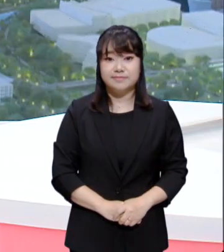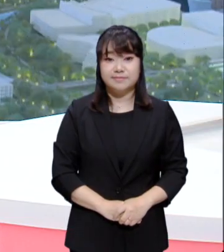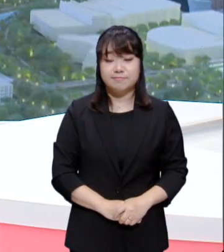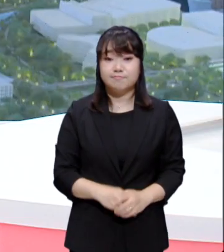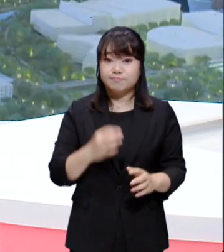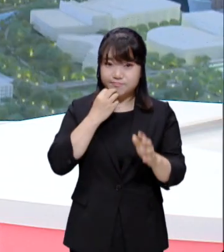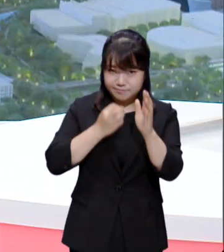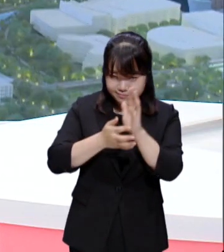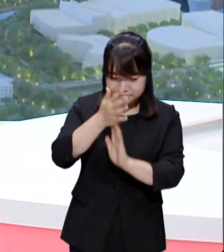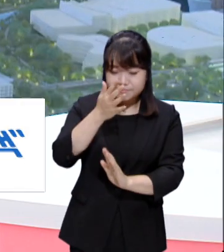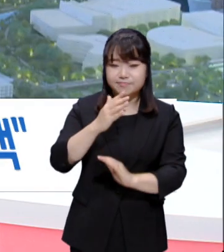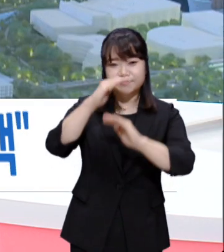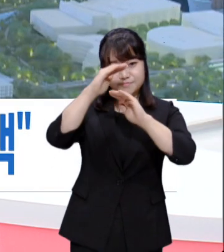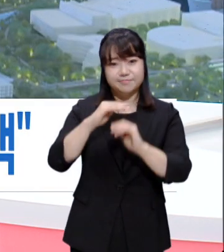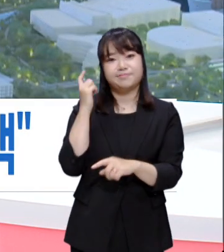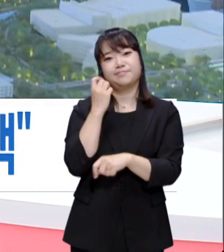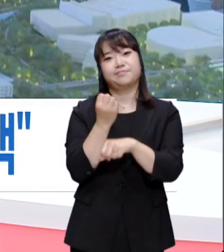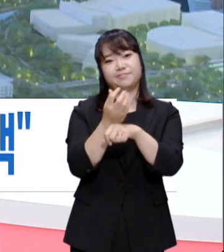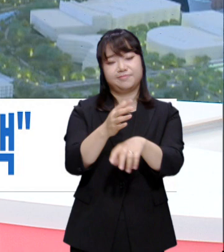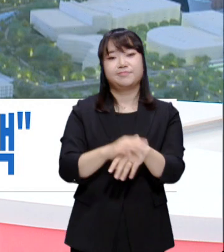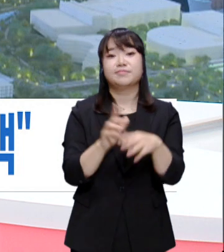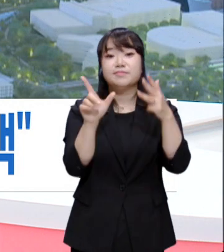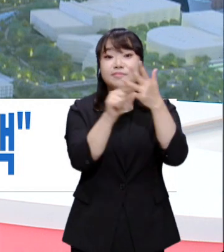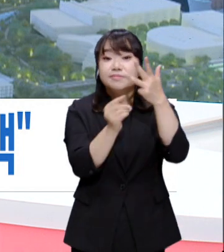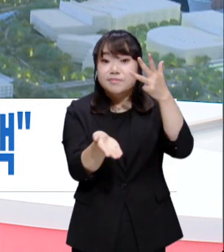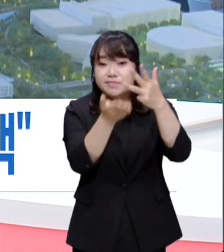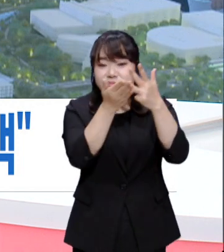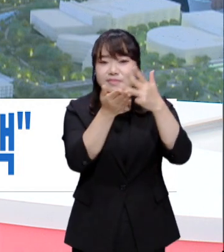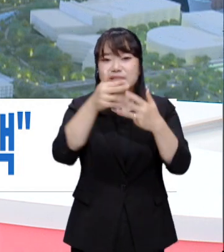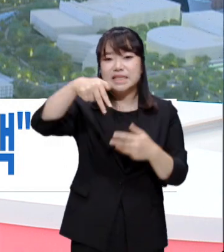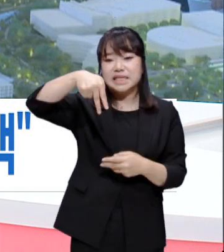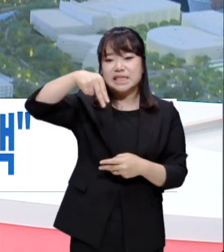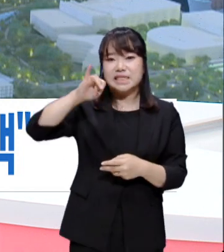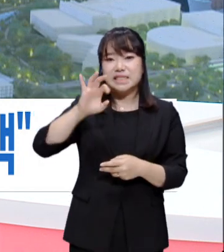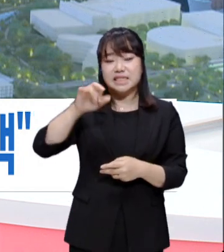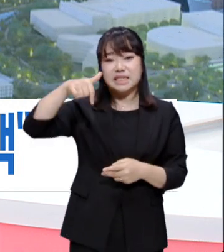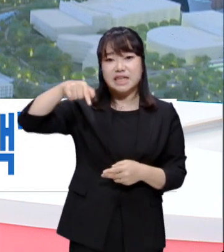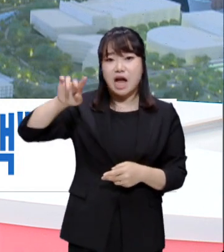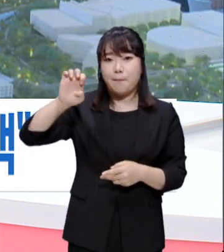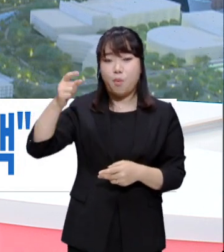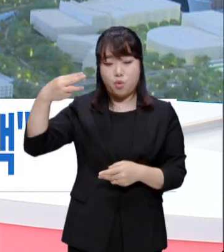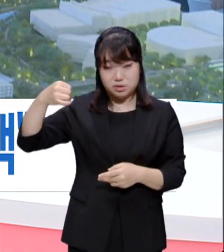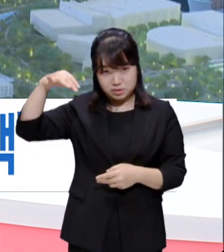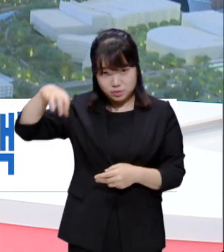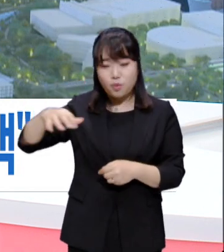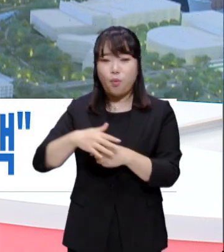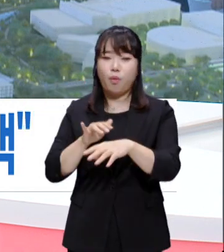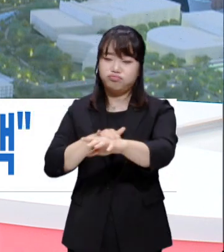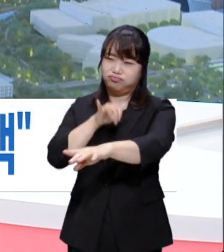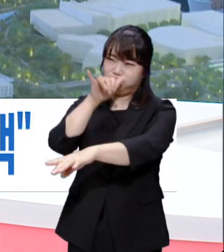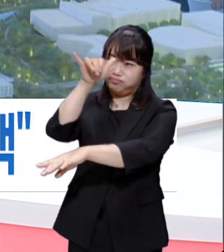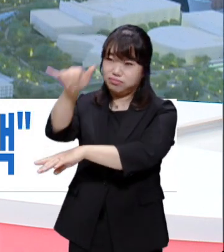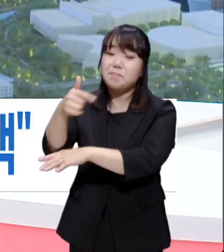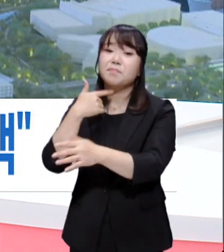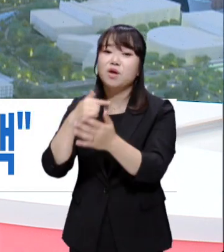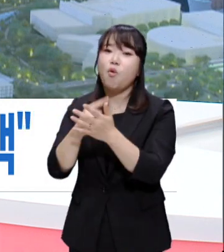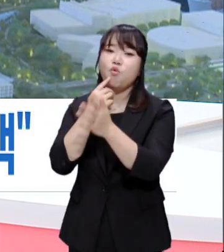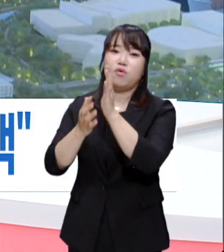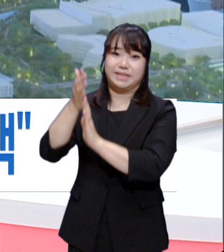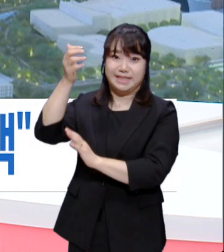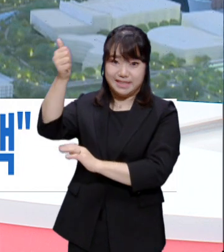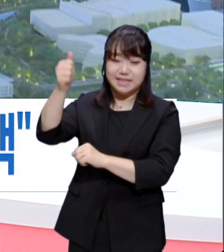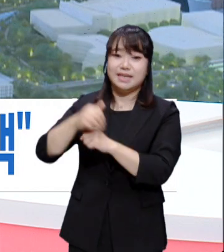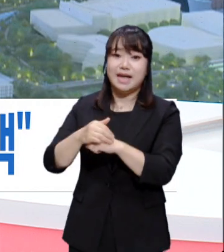네, 서울시 관련 소식입니다. 8월 초 이 싱가포르 해외 출장을 했던 오세훈 서울시장이 고품질 임대주택과